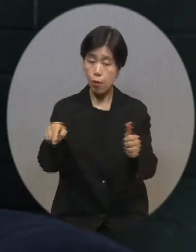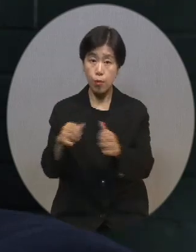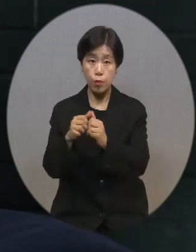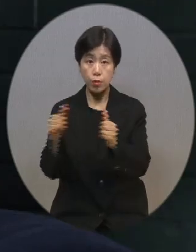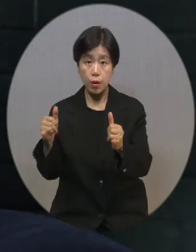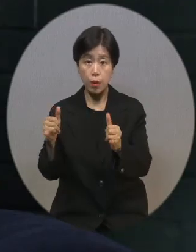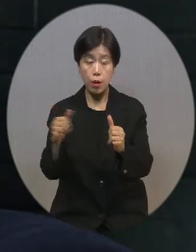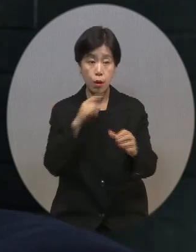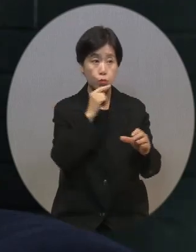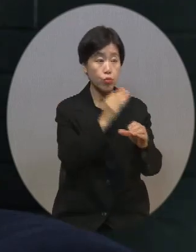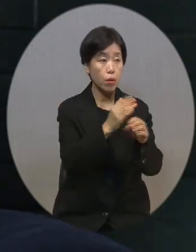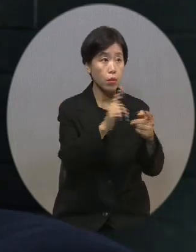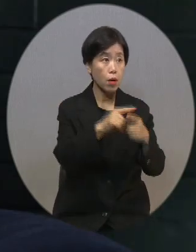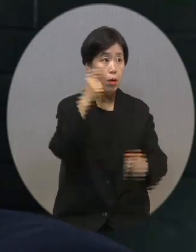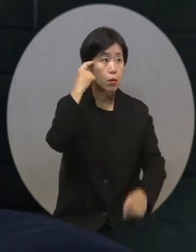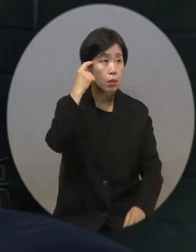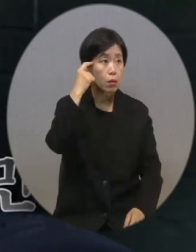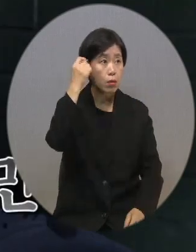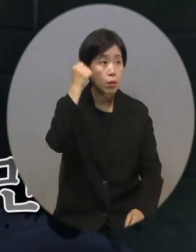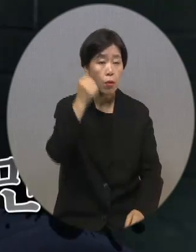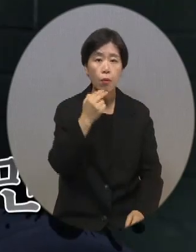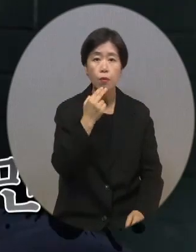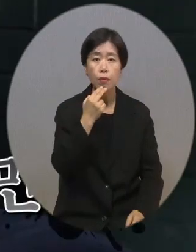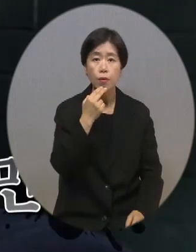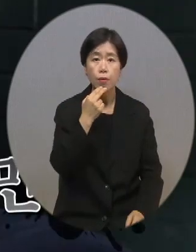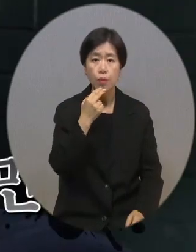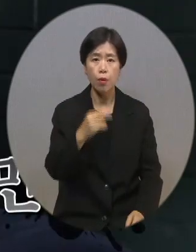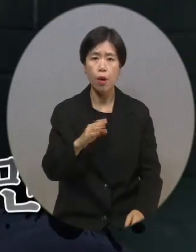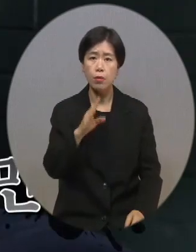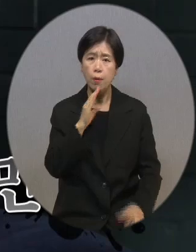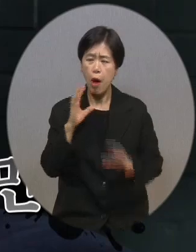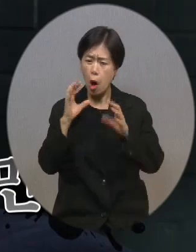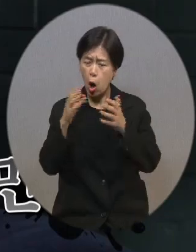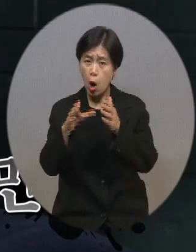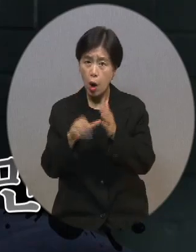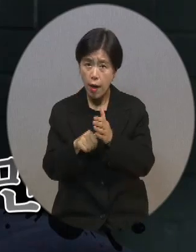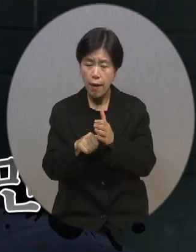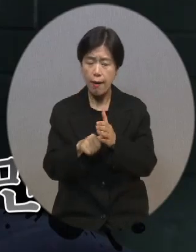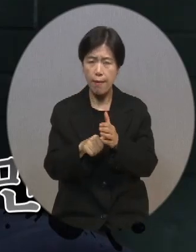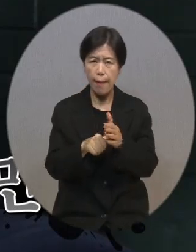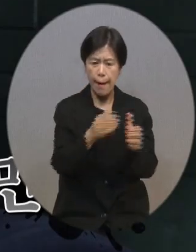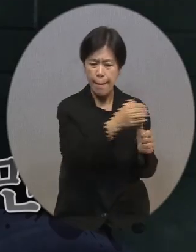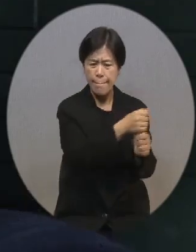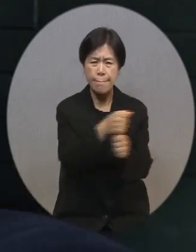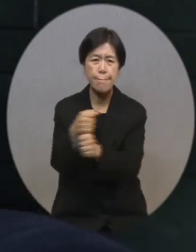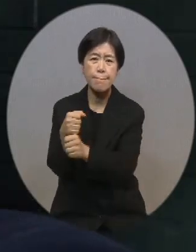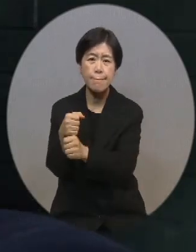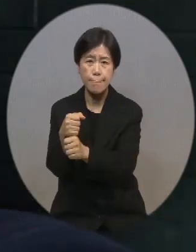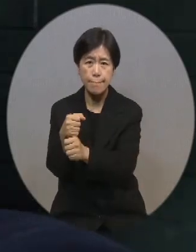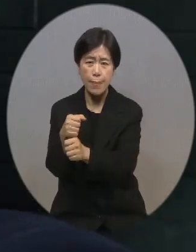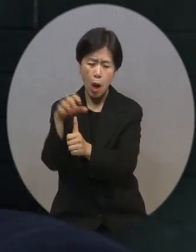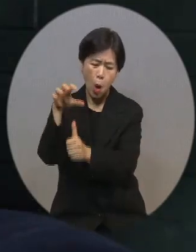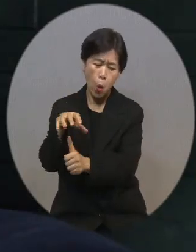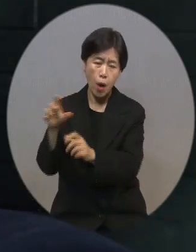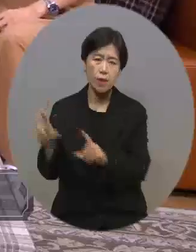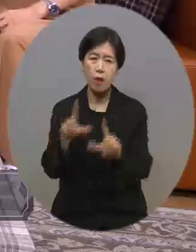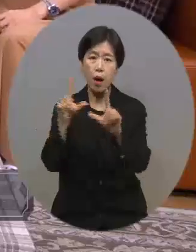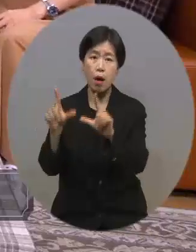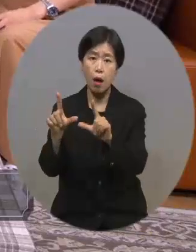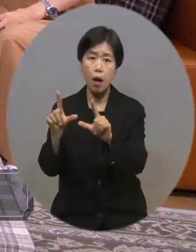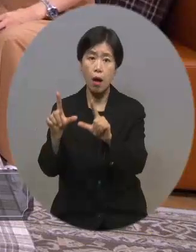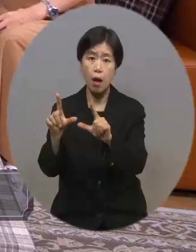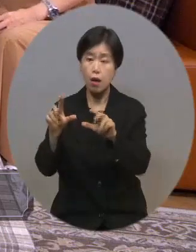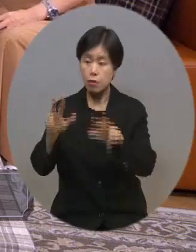떠나서 강제 결혼 인신매매 당해서 중국에 있다가 이런 분들이 잡히는 거죠.